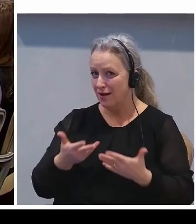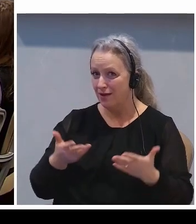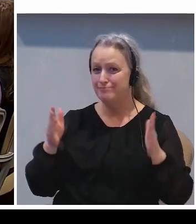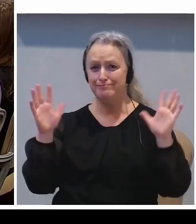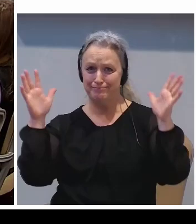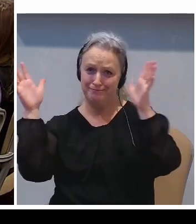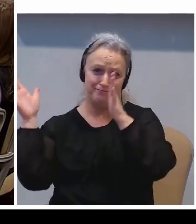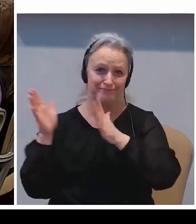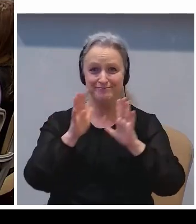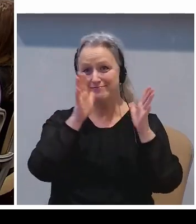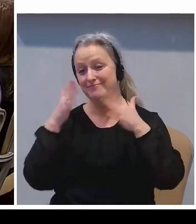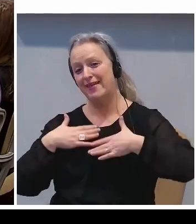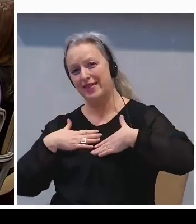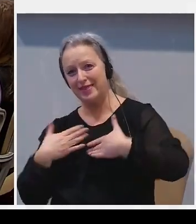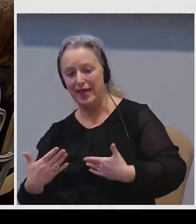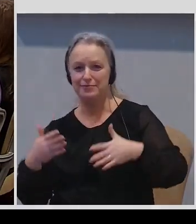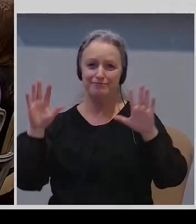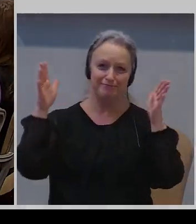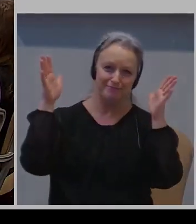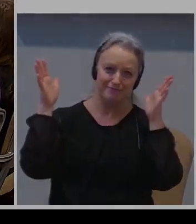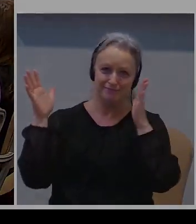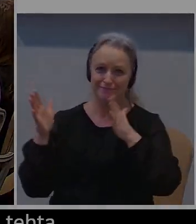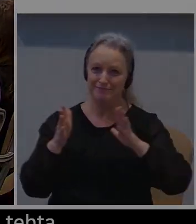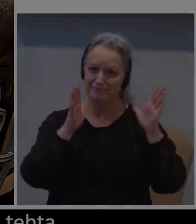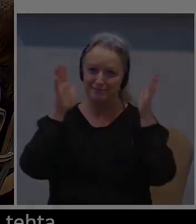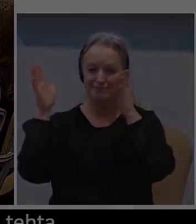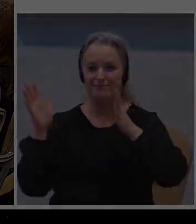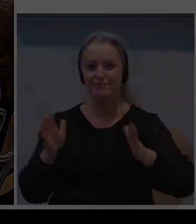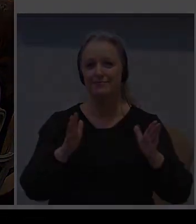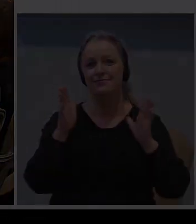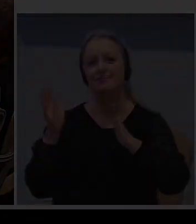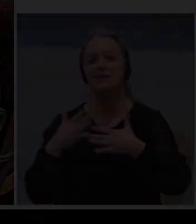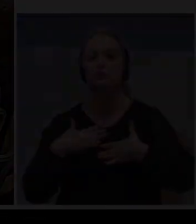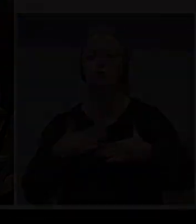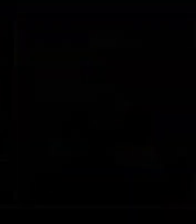ütleme lihtsalt tänan ja teid ootab aplaus. Suur tänu!